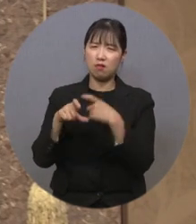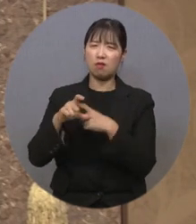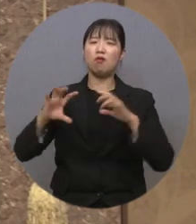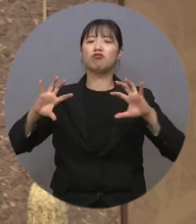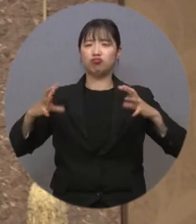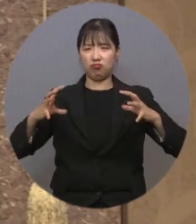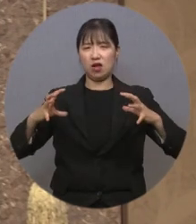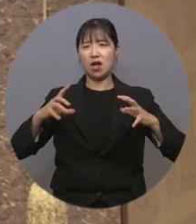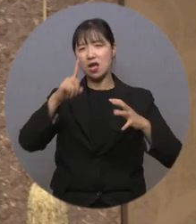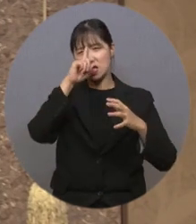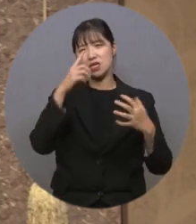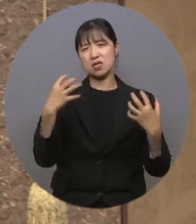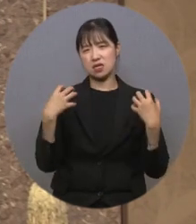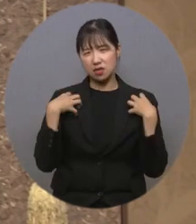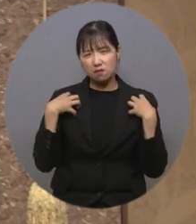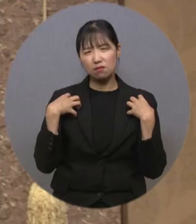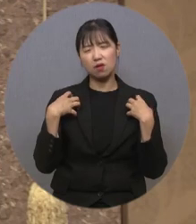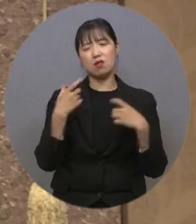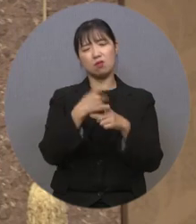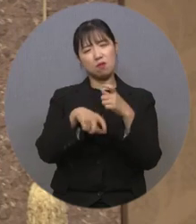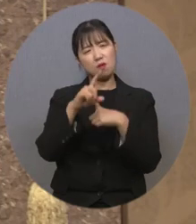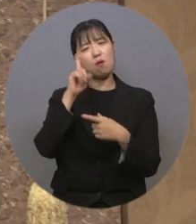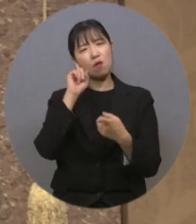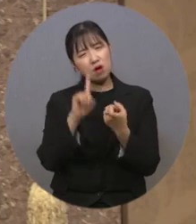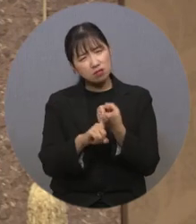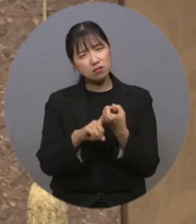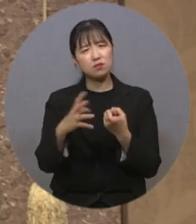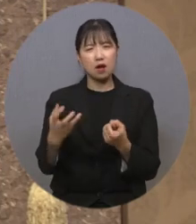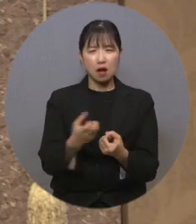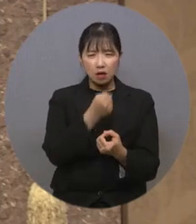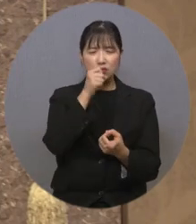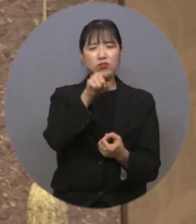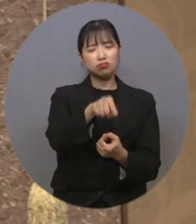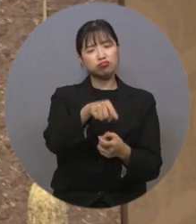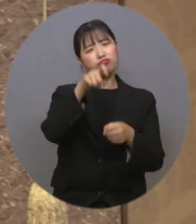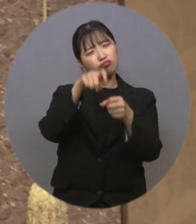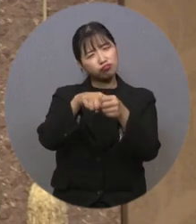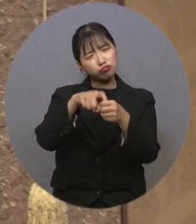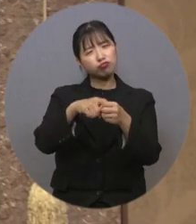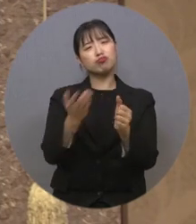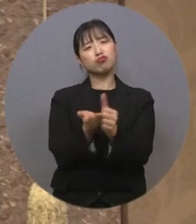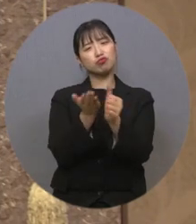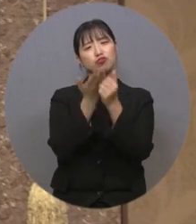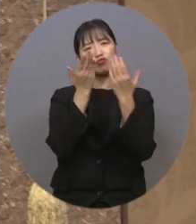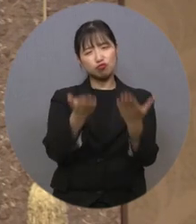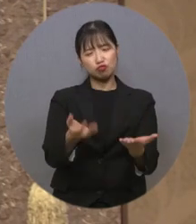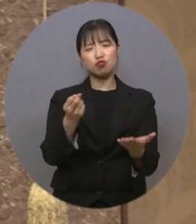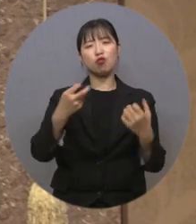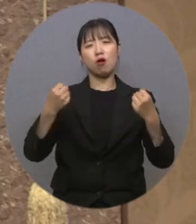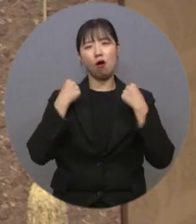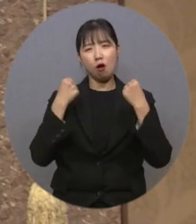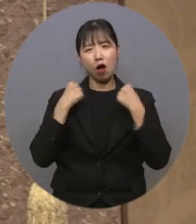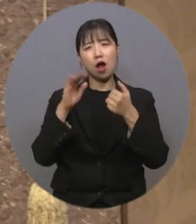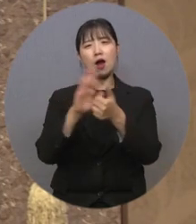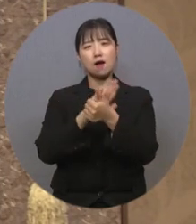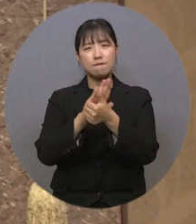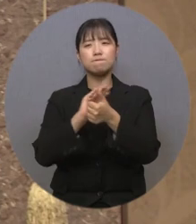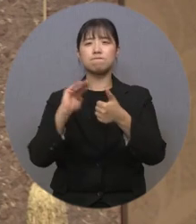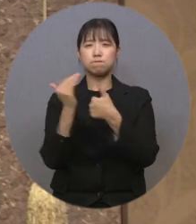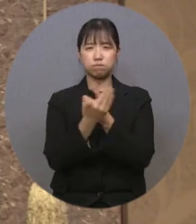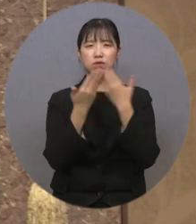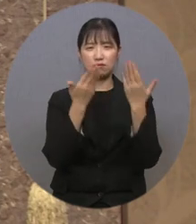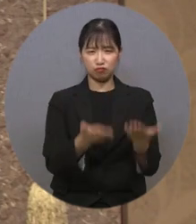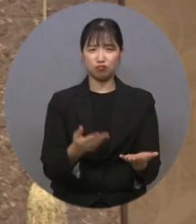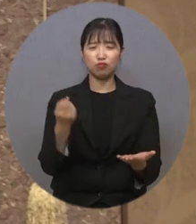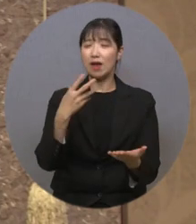국가가 지방자치단체가 관심을 가지고 그들의 꿈을 키워줄 수 있는 건강을 책임져 줄 수 있는 아까 같은